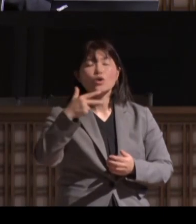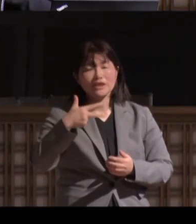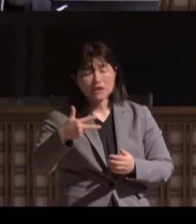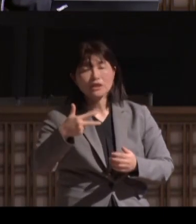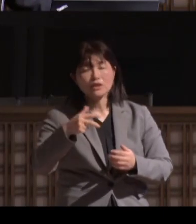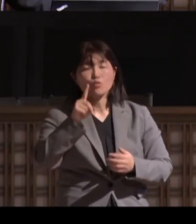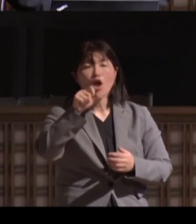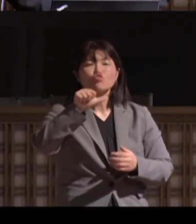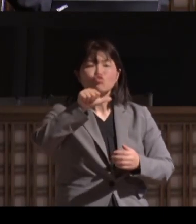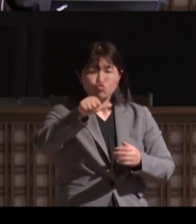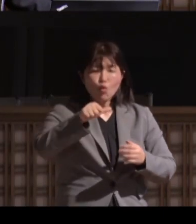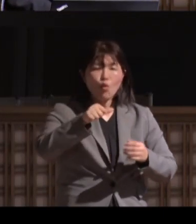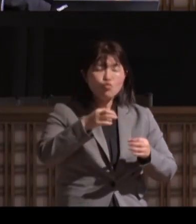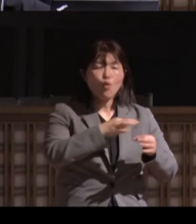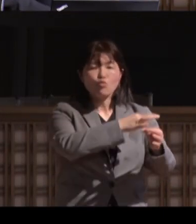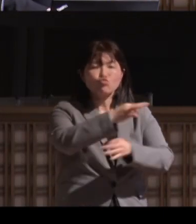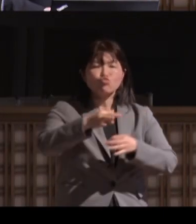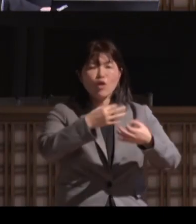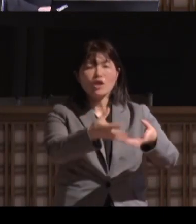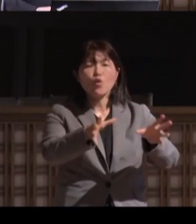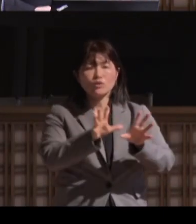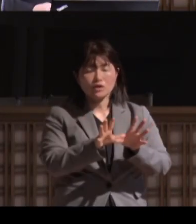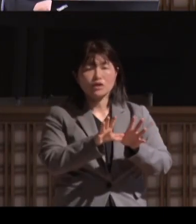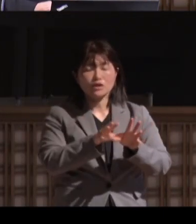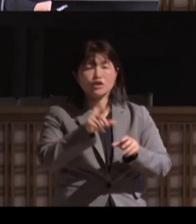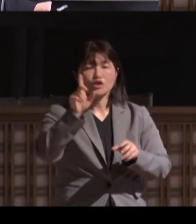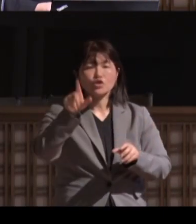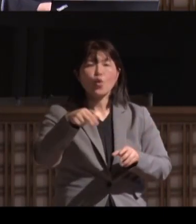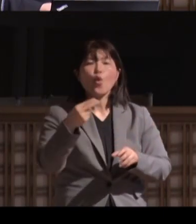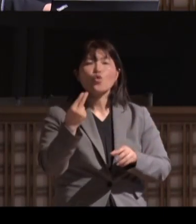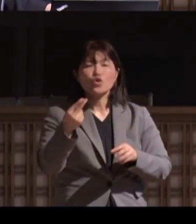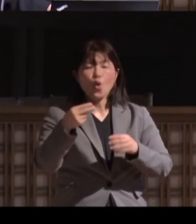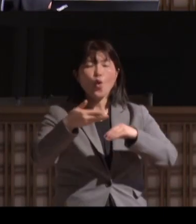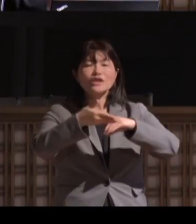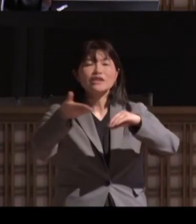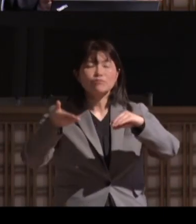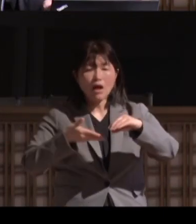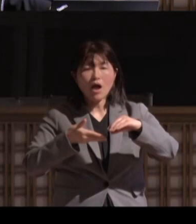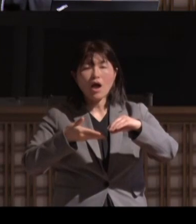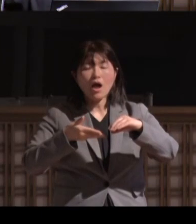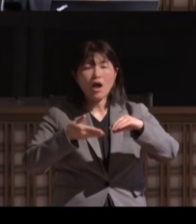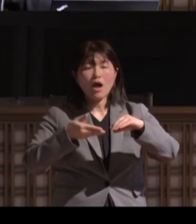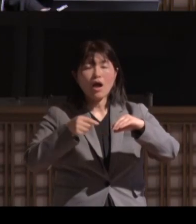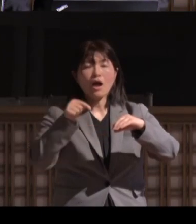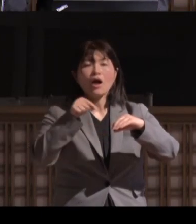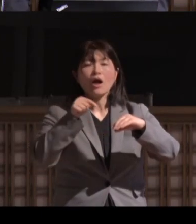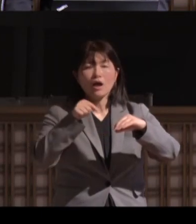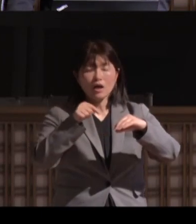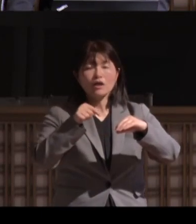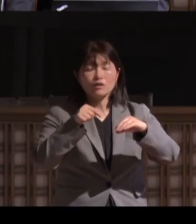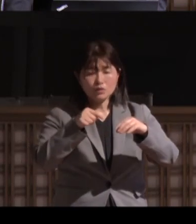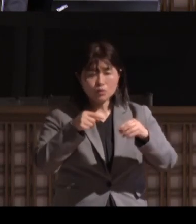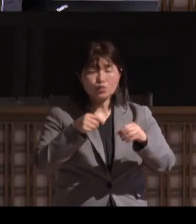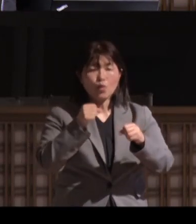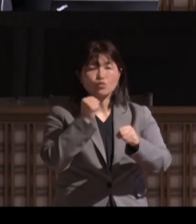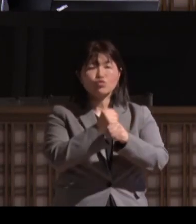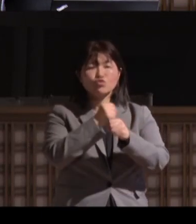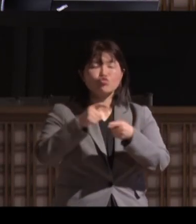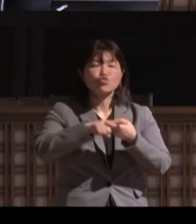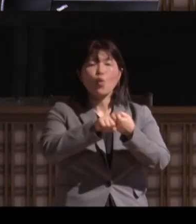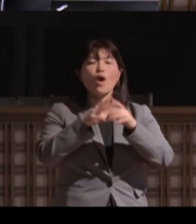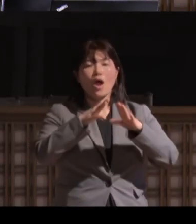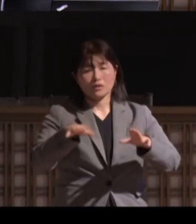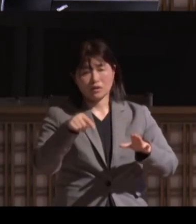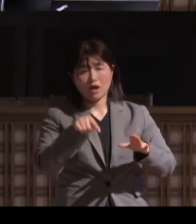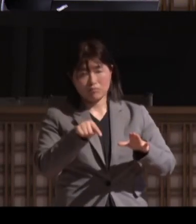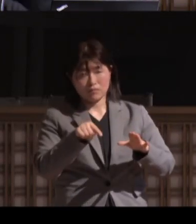の地域運営組織がございますがここは能島という七尾市内の島になってるところの地域づり協議会ですが